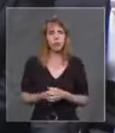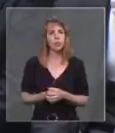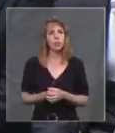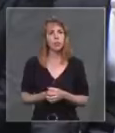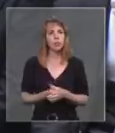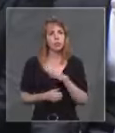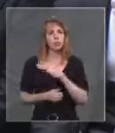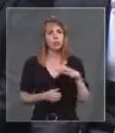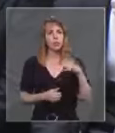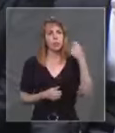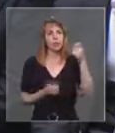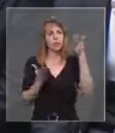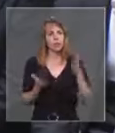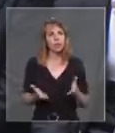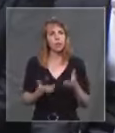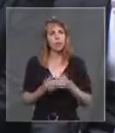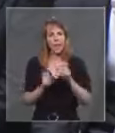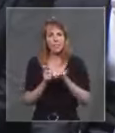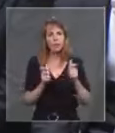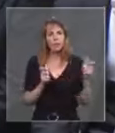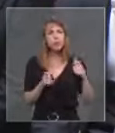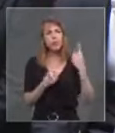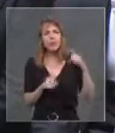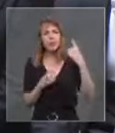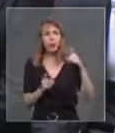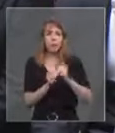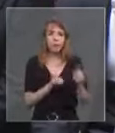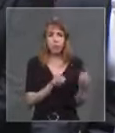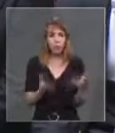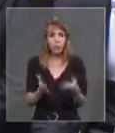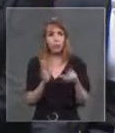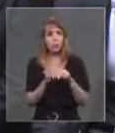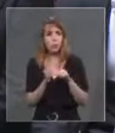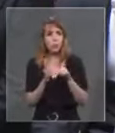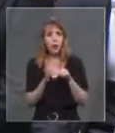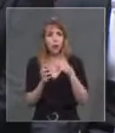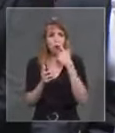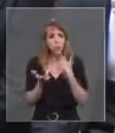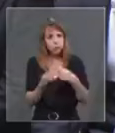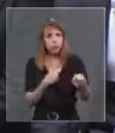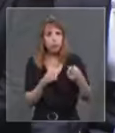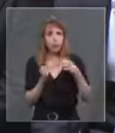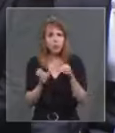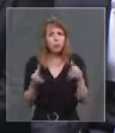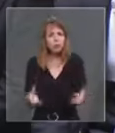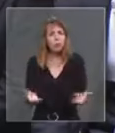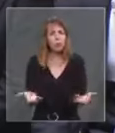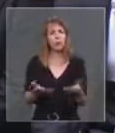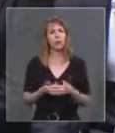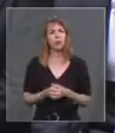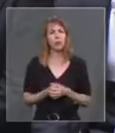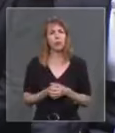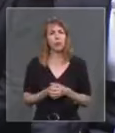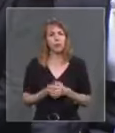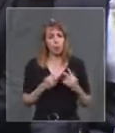Chatelain, on ne défend pas les institutions à coup de propositions de loi anticonstitutionnelles. On ne ment pas aux